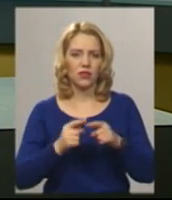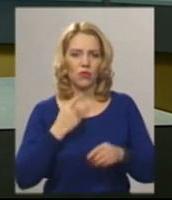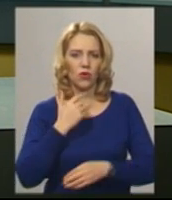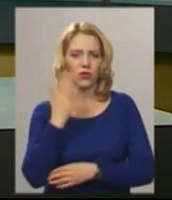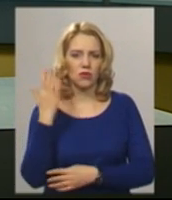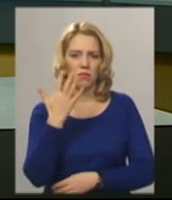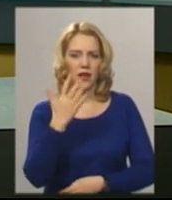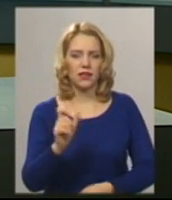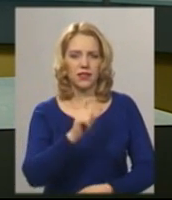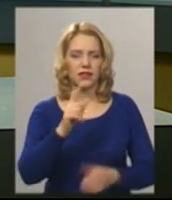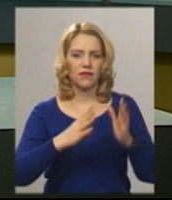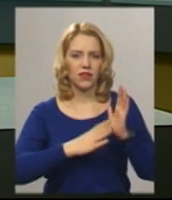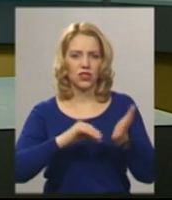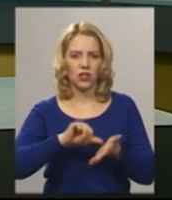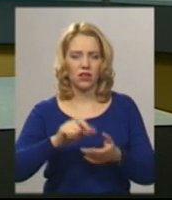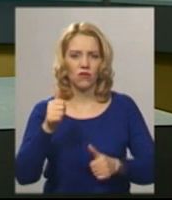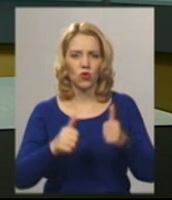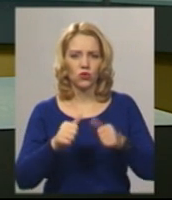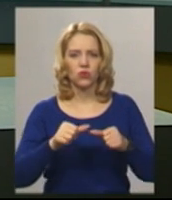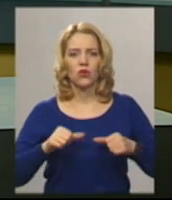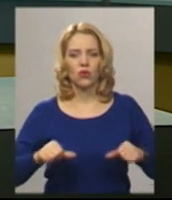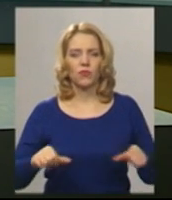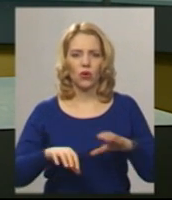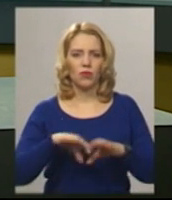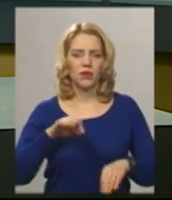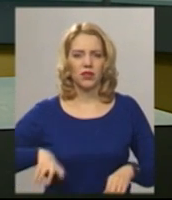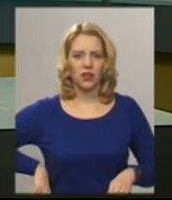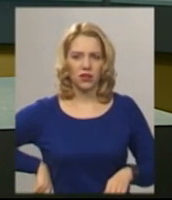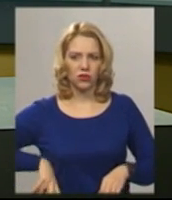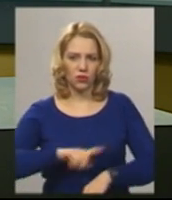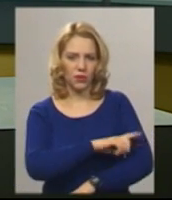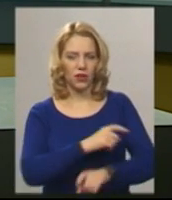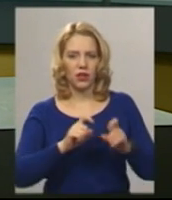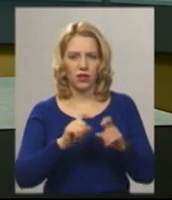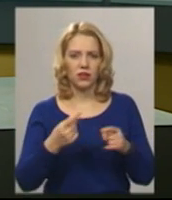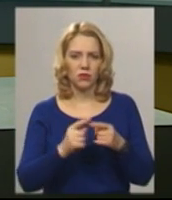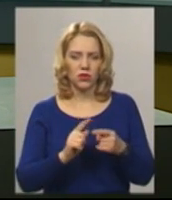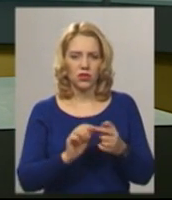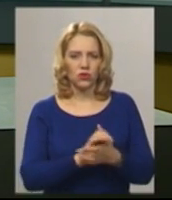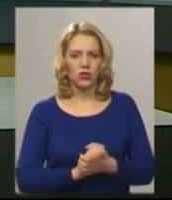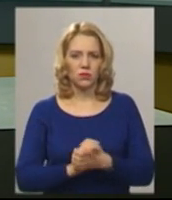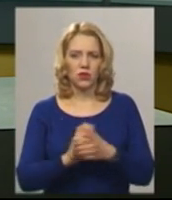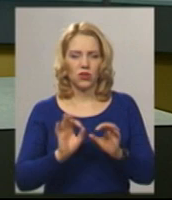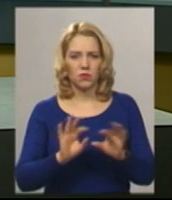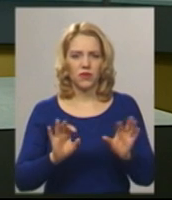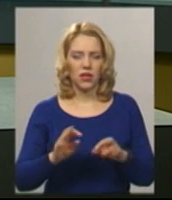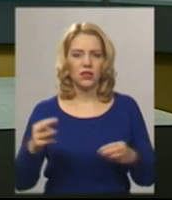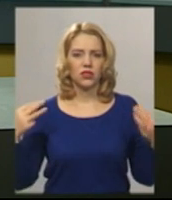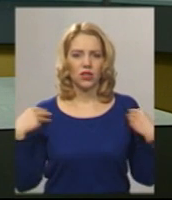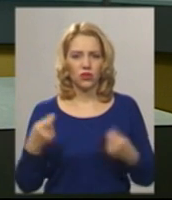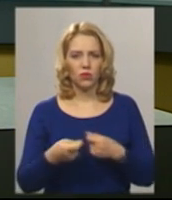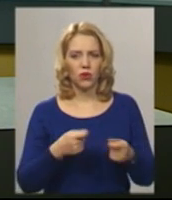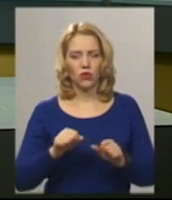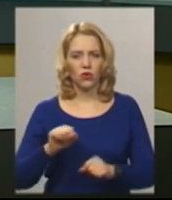9 членів конкурсної комісії з обрання директора лікарні. Про це Суспільному розповідає начальник управління охорони здоров'я Хмельницької